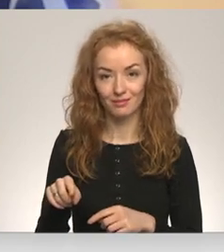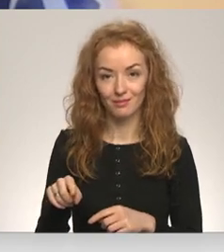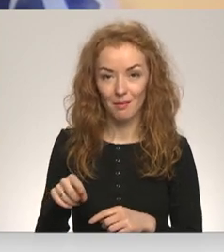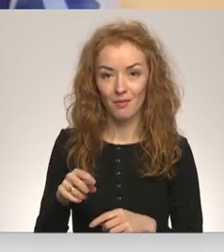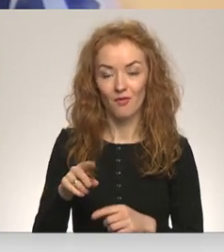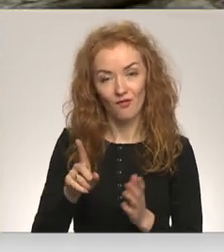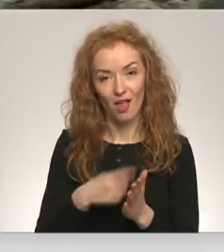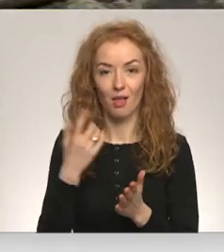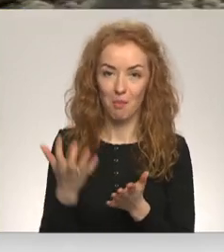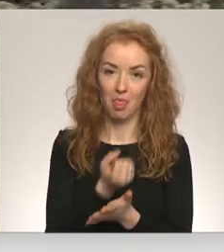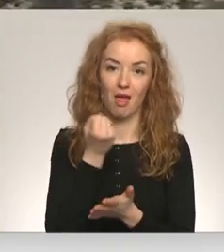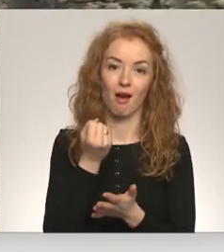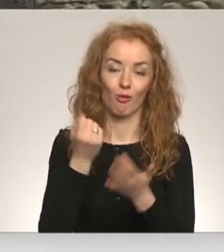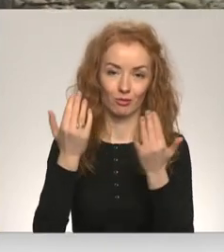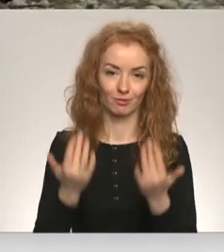vēl, kur ir.